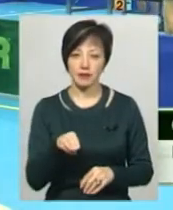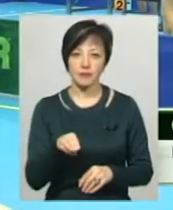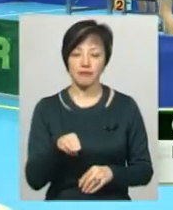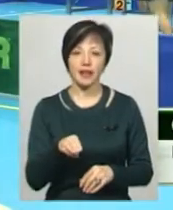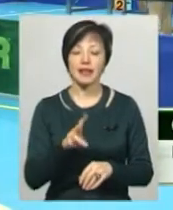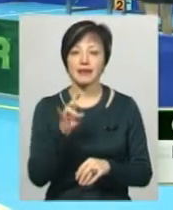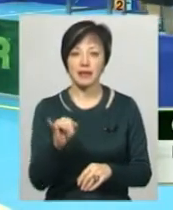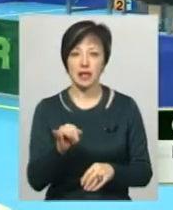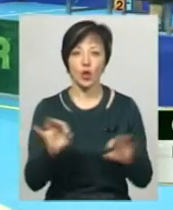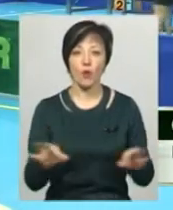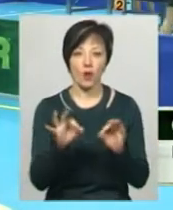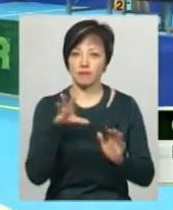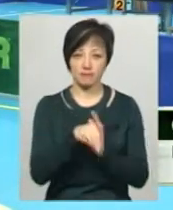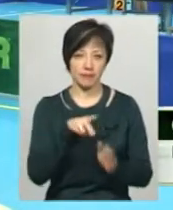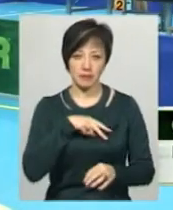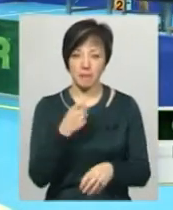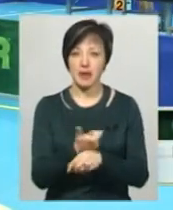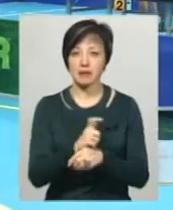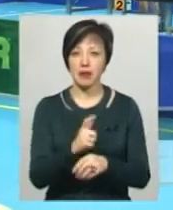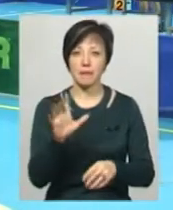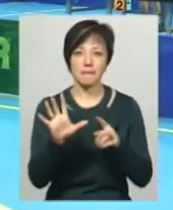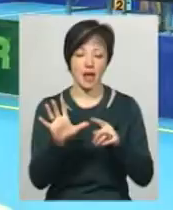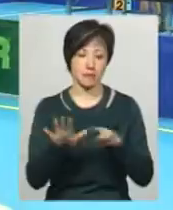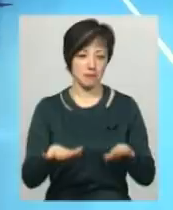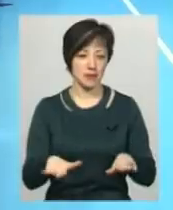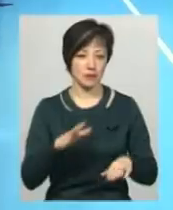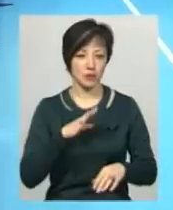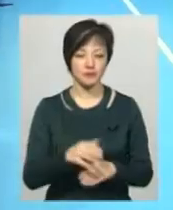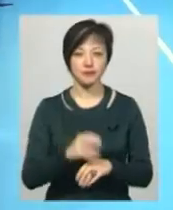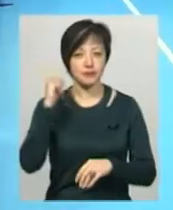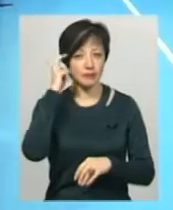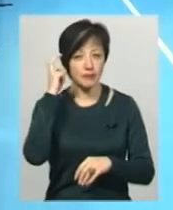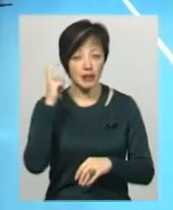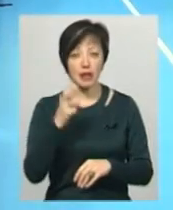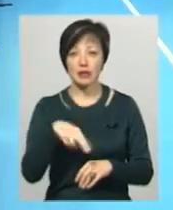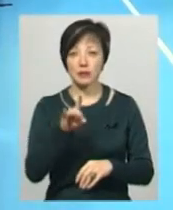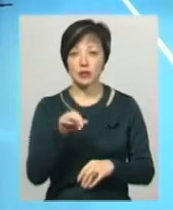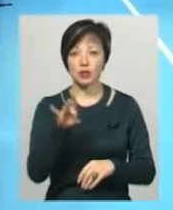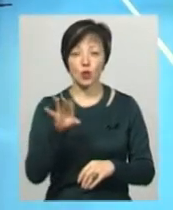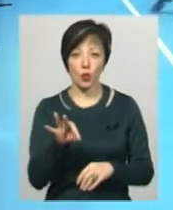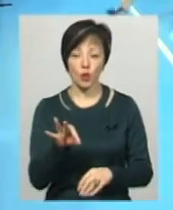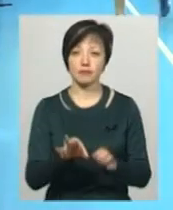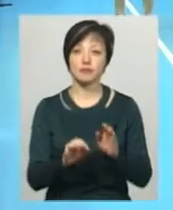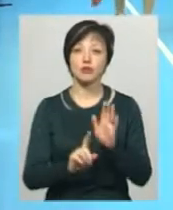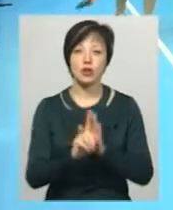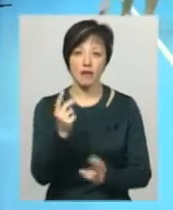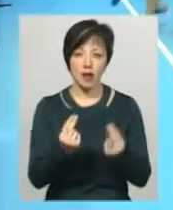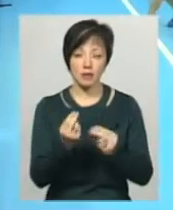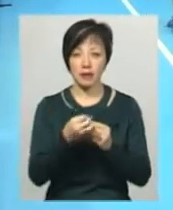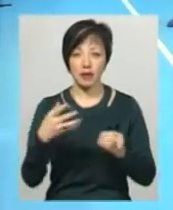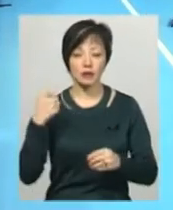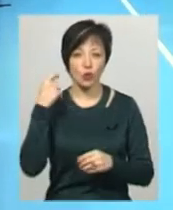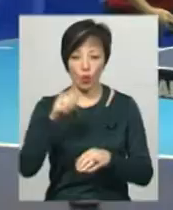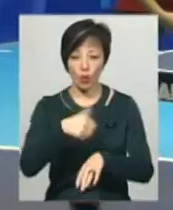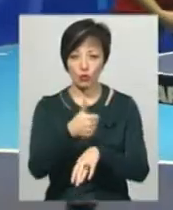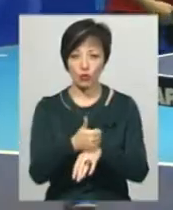ні разу не були в призах. Максимально це 5-те місце. Киянин Дмитро Дробов, який грає в суперлізі з 15 років і 5 років